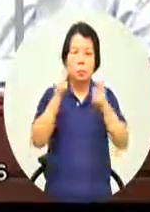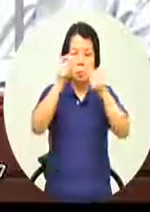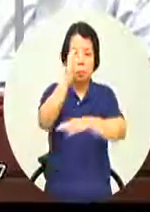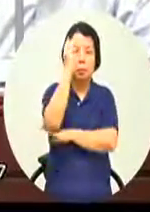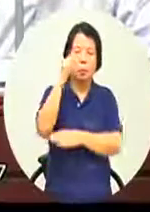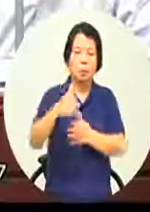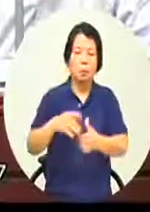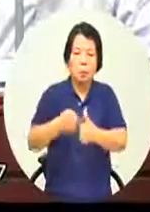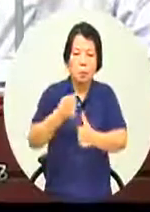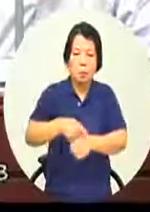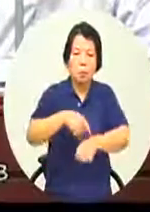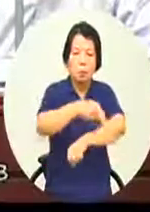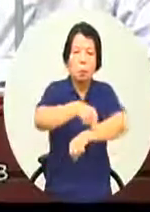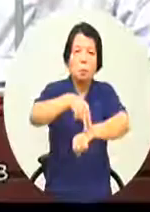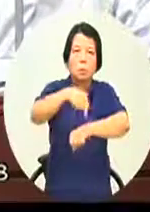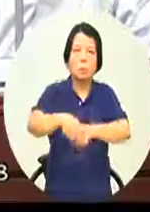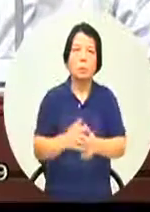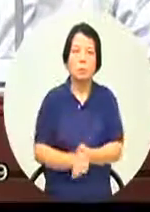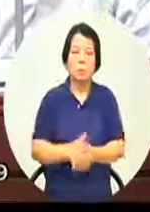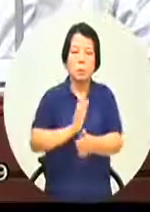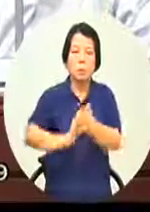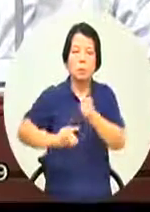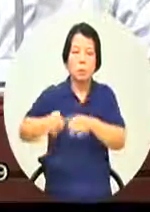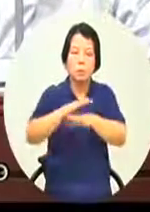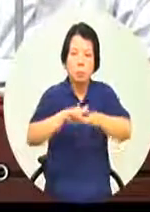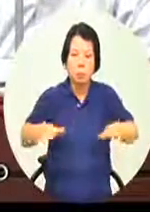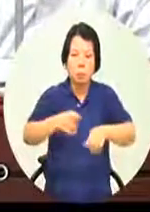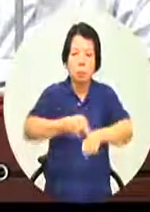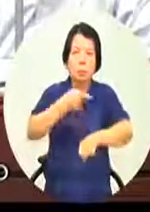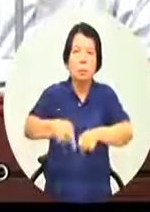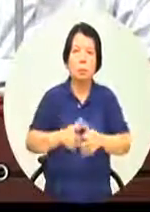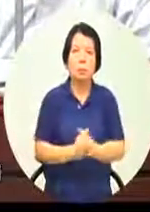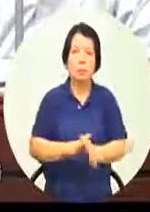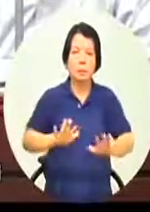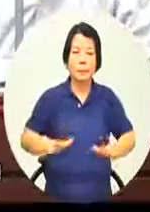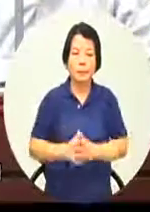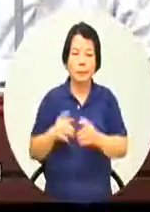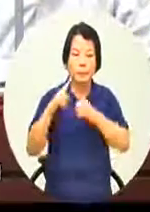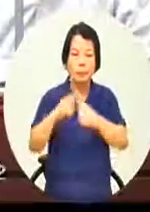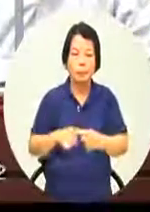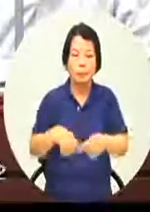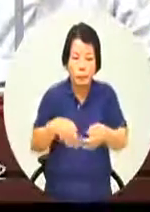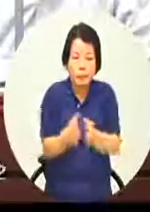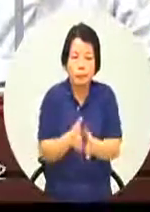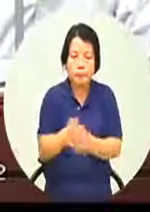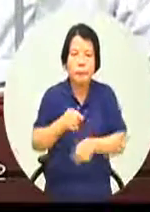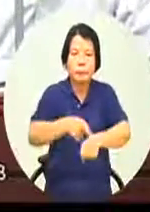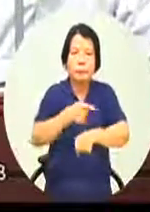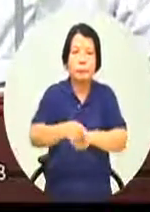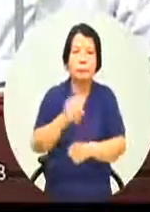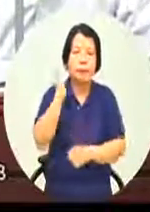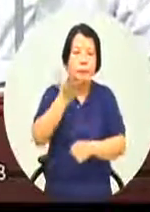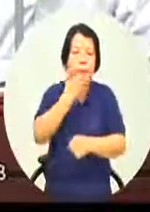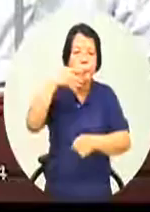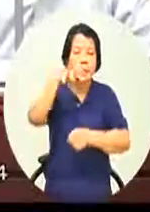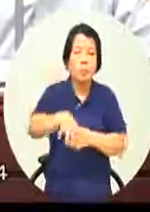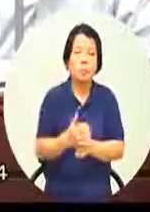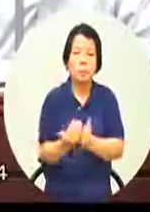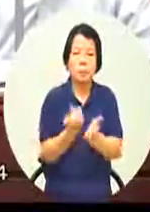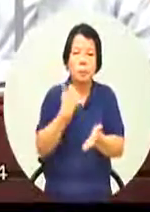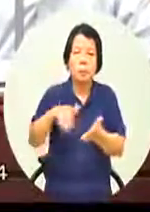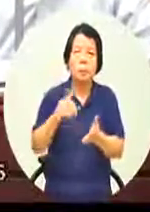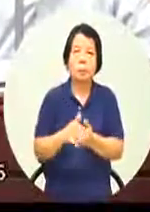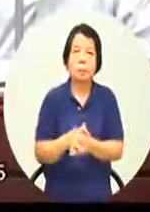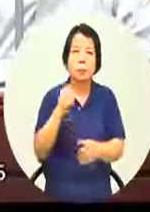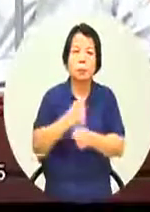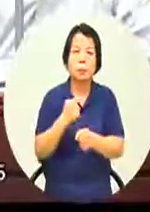先做设计，因为这个有涉及到一些安全性，但是在现场立即性的部分，水利局已经有用现有的预算先做一